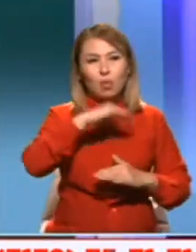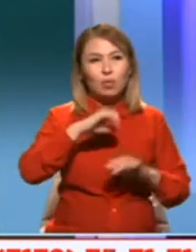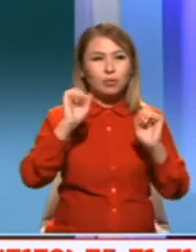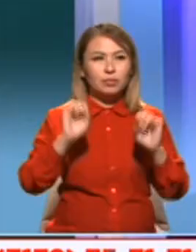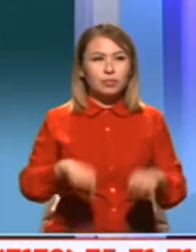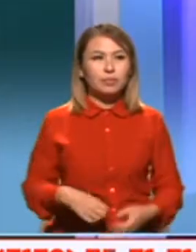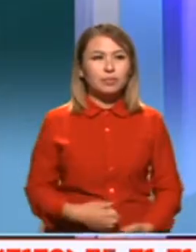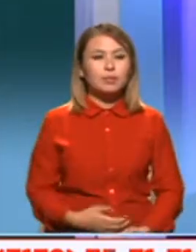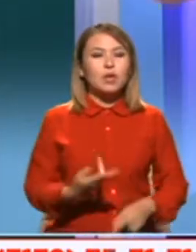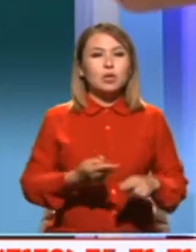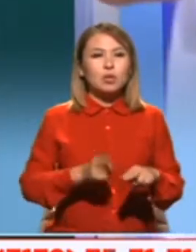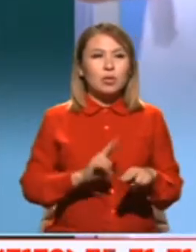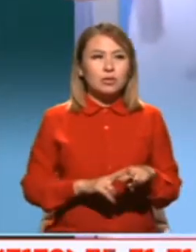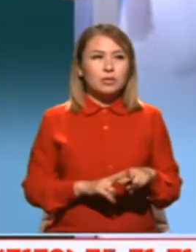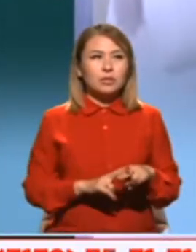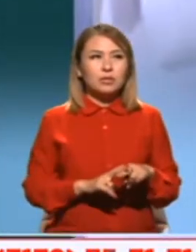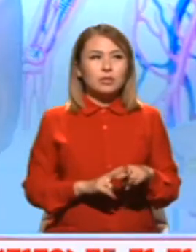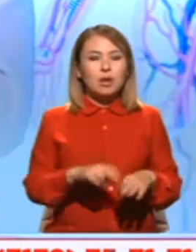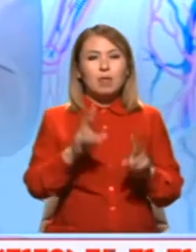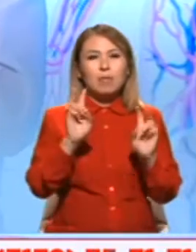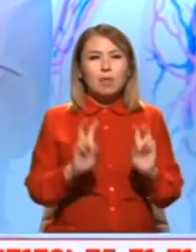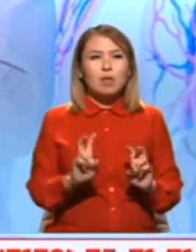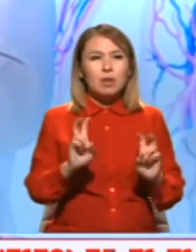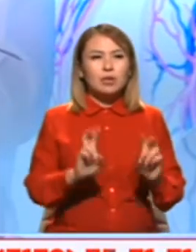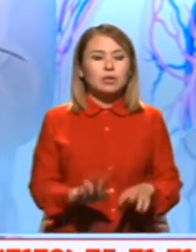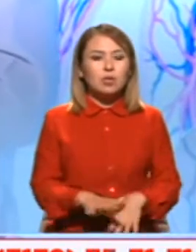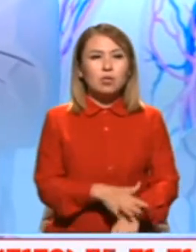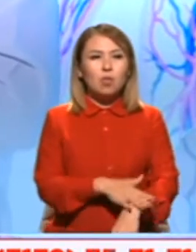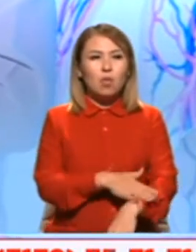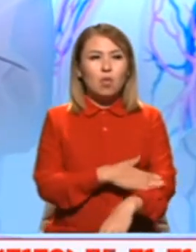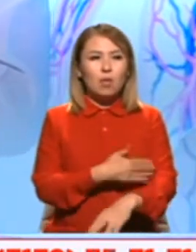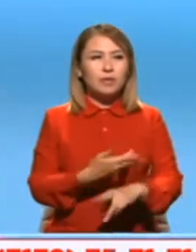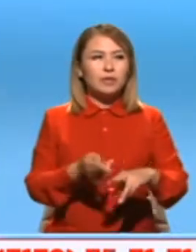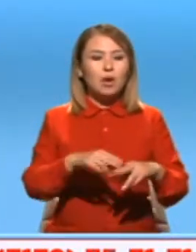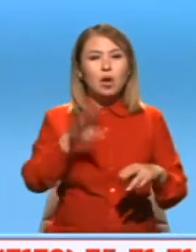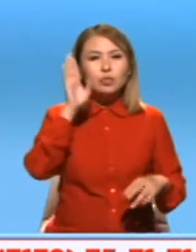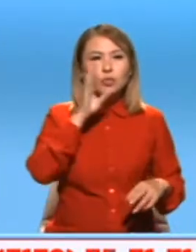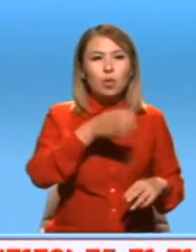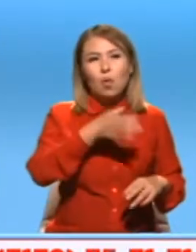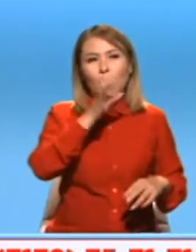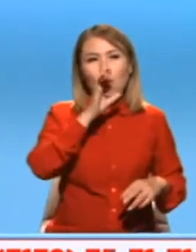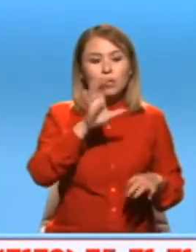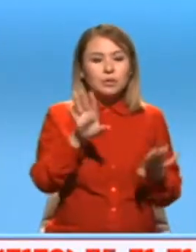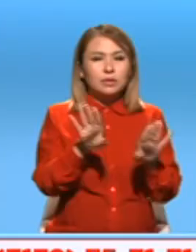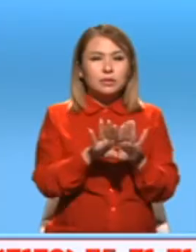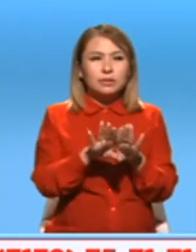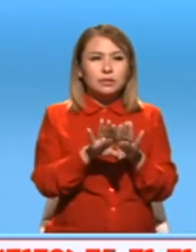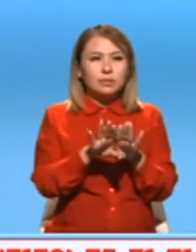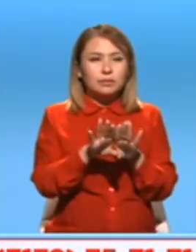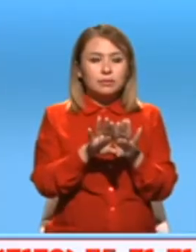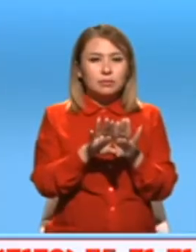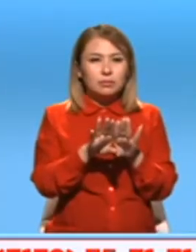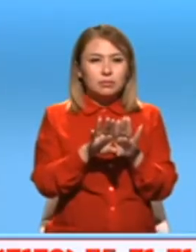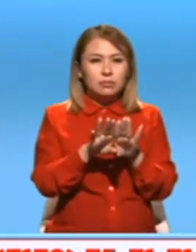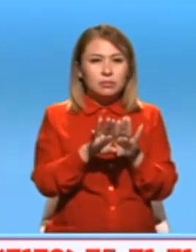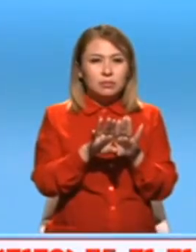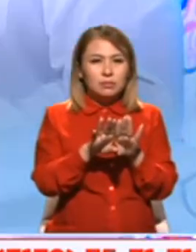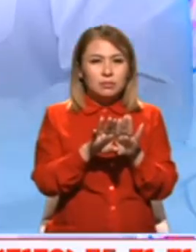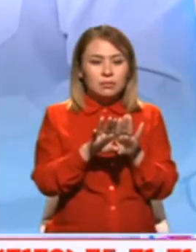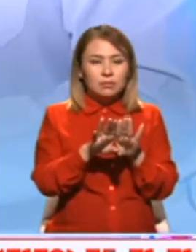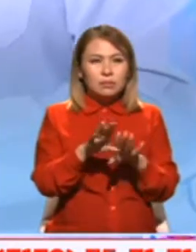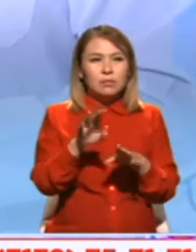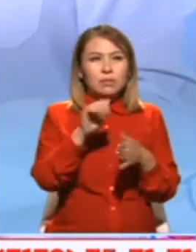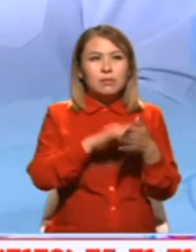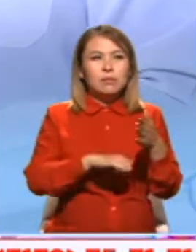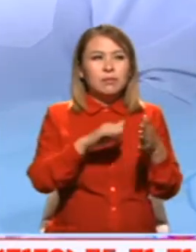енді сол жерде ұзақ бір орында отырғаннан болатын түсінік. Yeah. Ал енді көп су ішкен кезде де сынып кетеді. Су көп ішкен кезде өйткені себептеріне